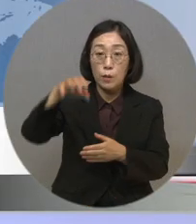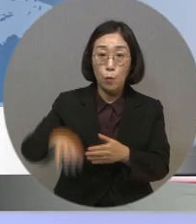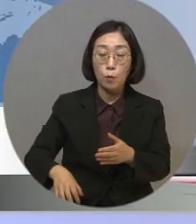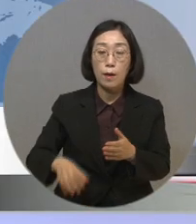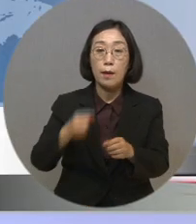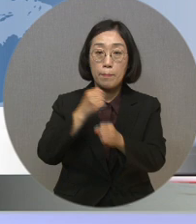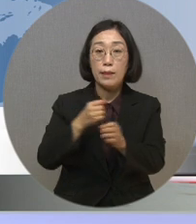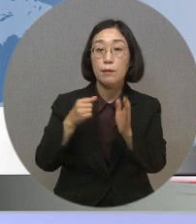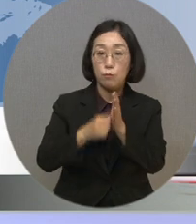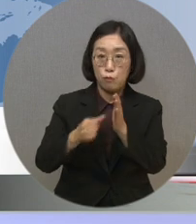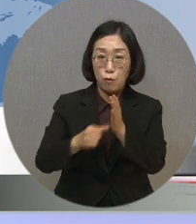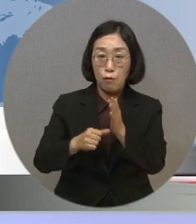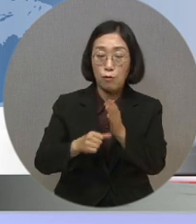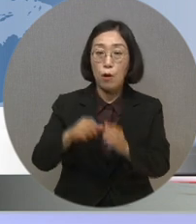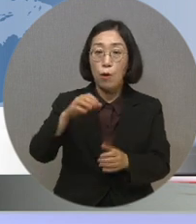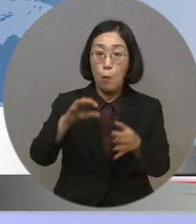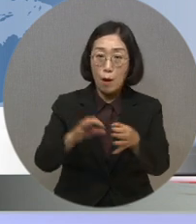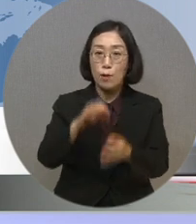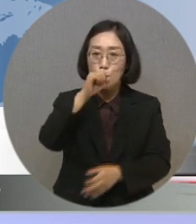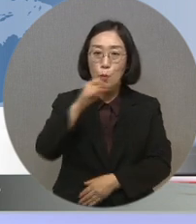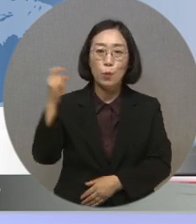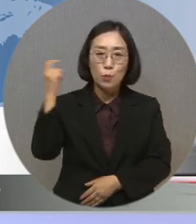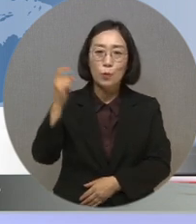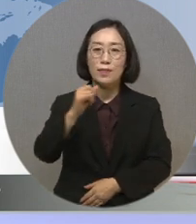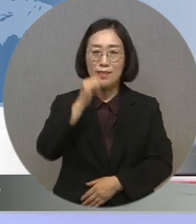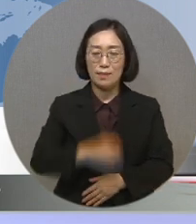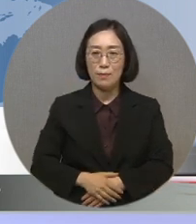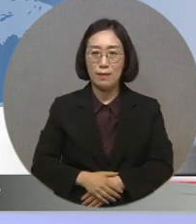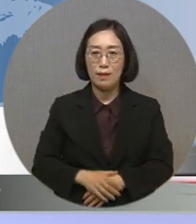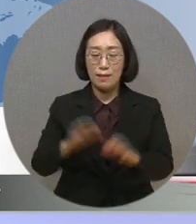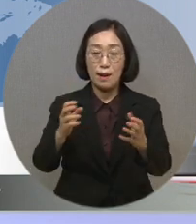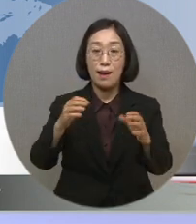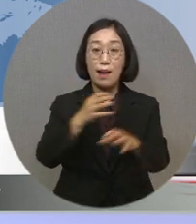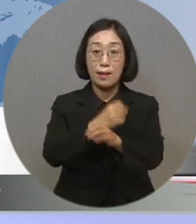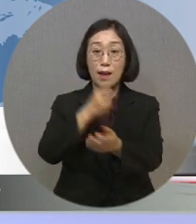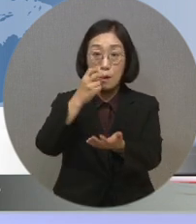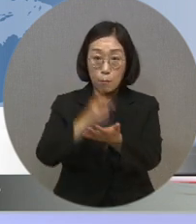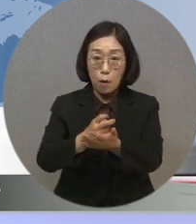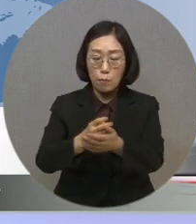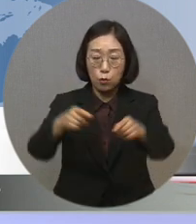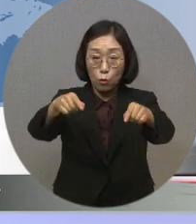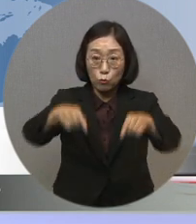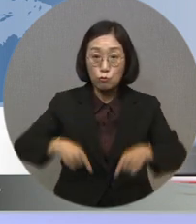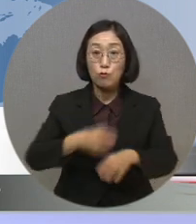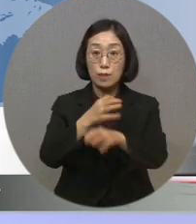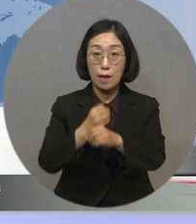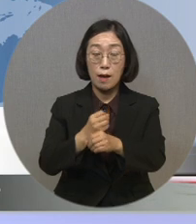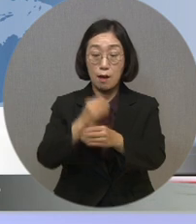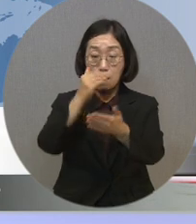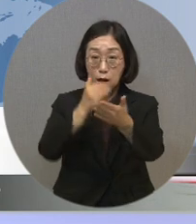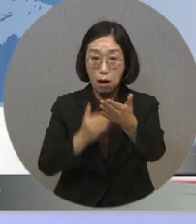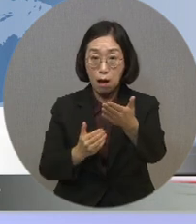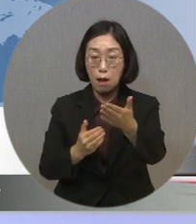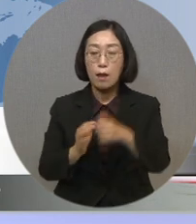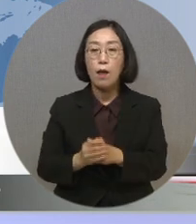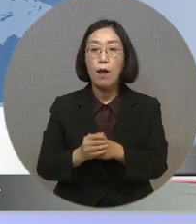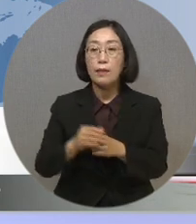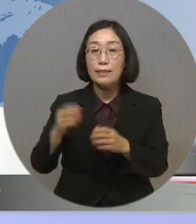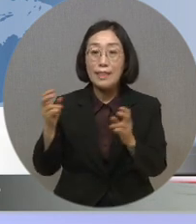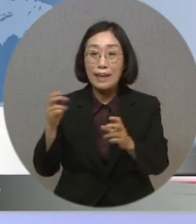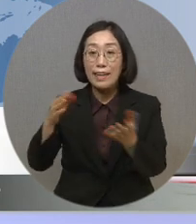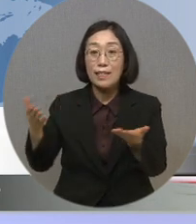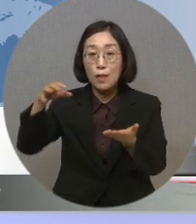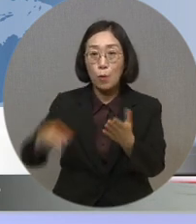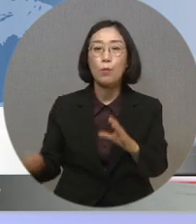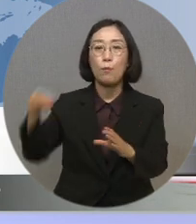생산품 판매에 청신호가 켜졌습니다. 국가계약법 시행령상의 수의계약 대상에 장애인 표준사업장이 추가된